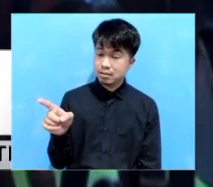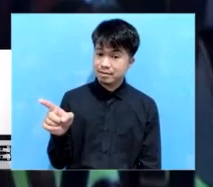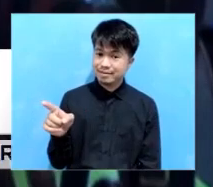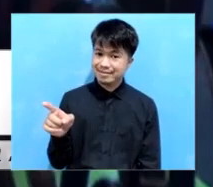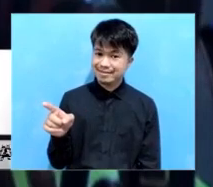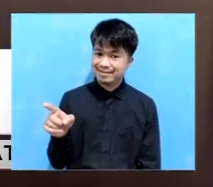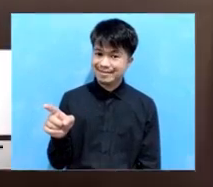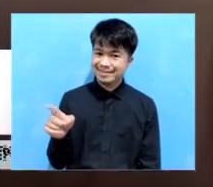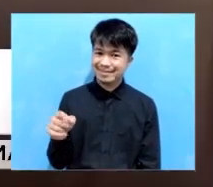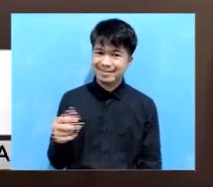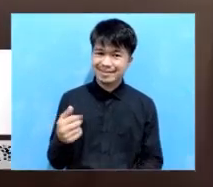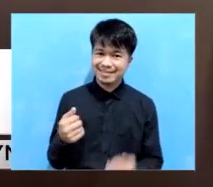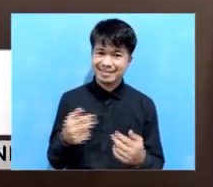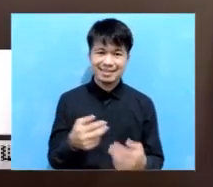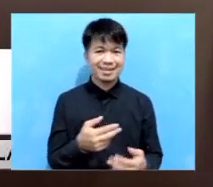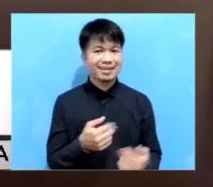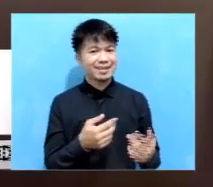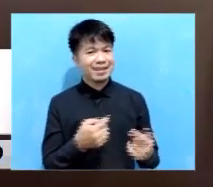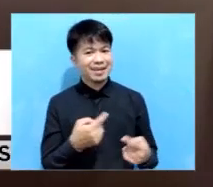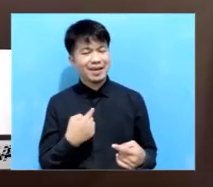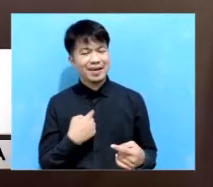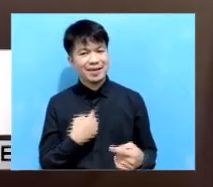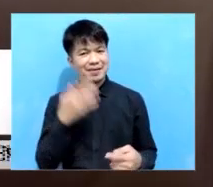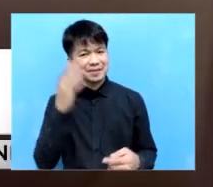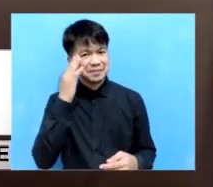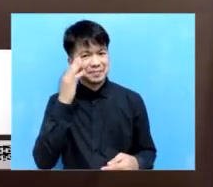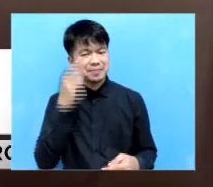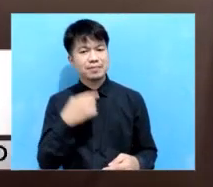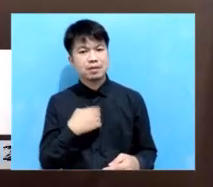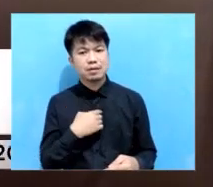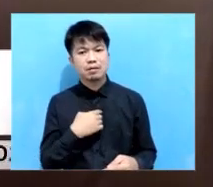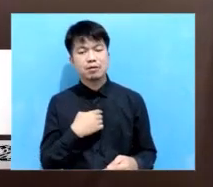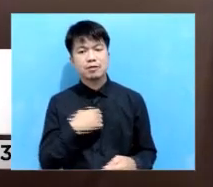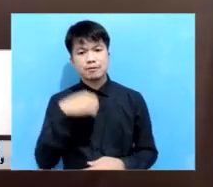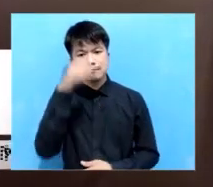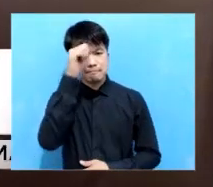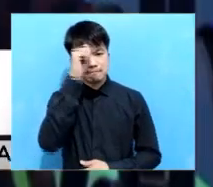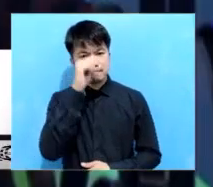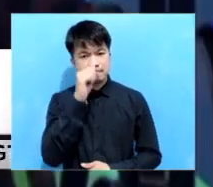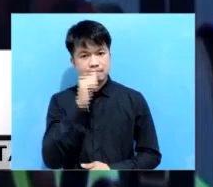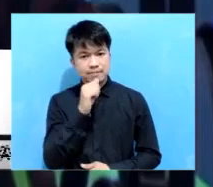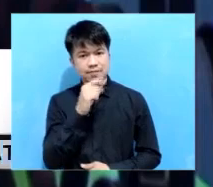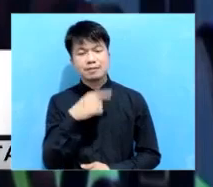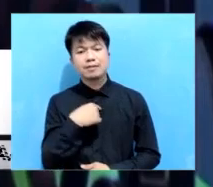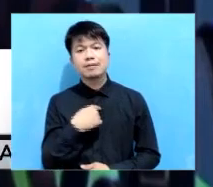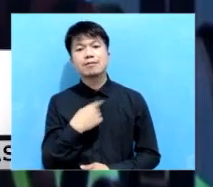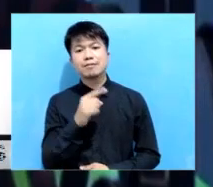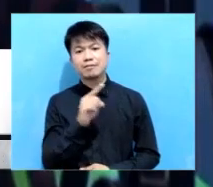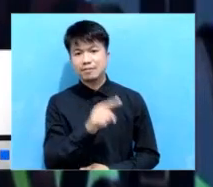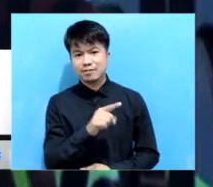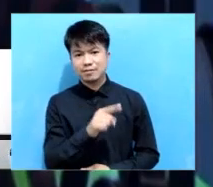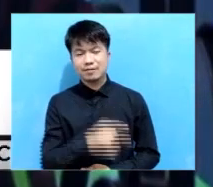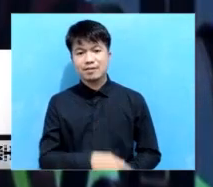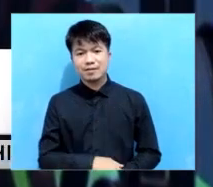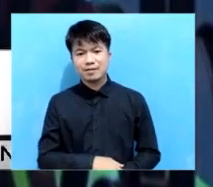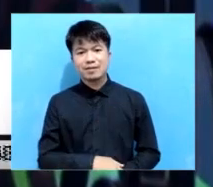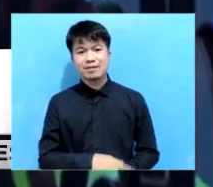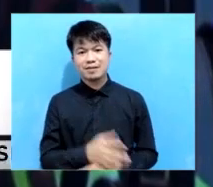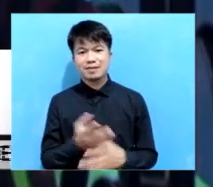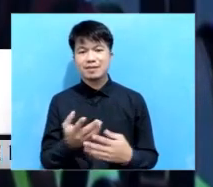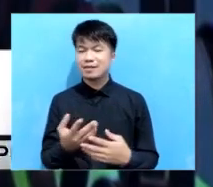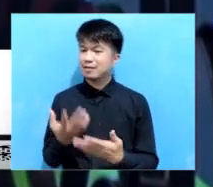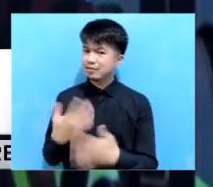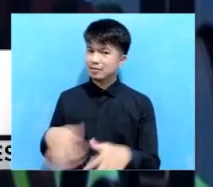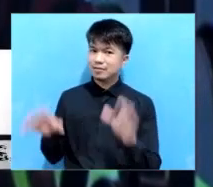You know naman, I'm very tolerant when it comes to you. You know that. I will end my interpellation. Thank you,